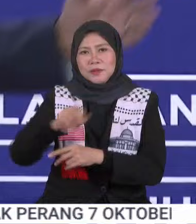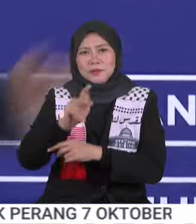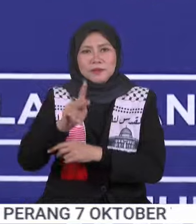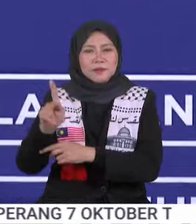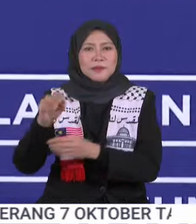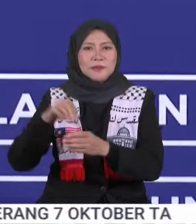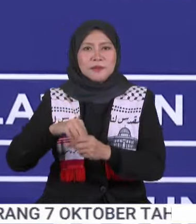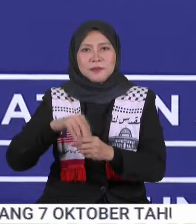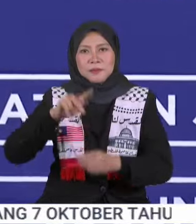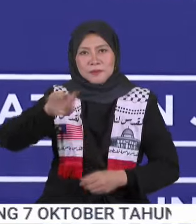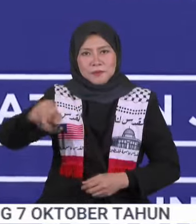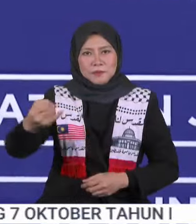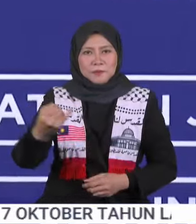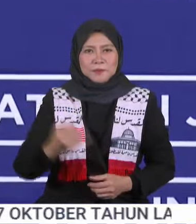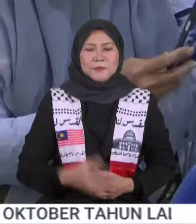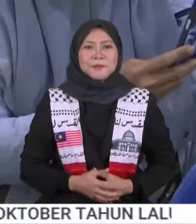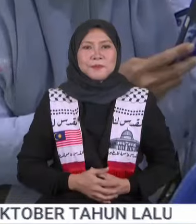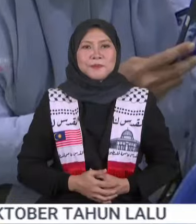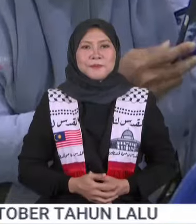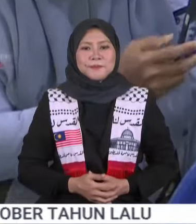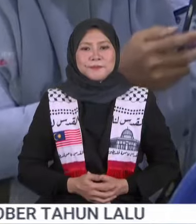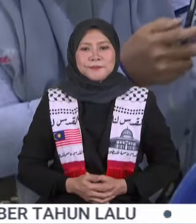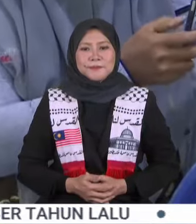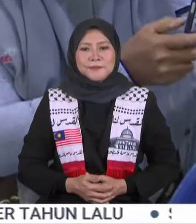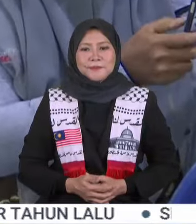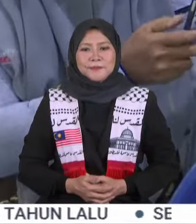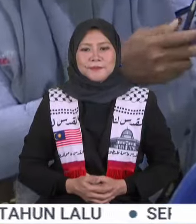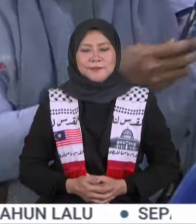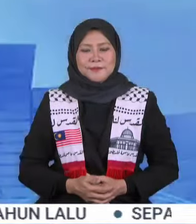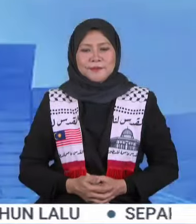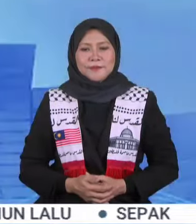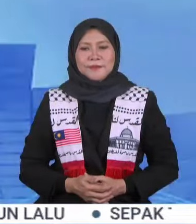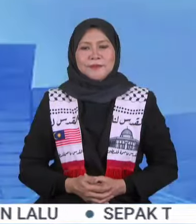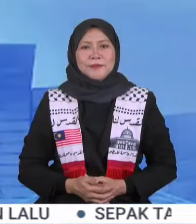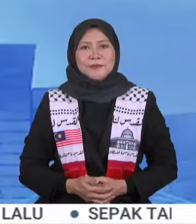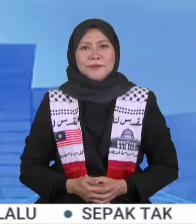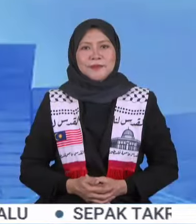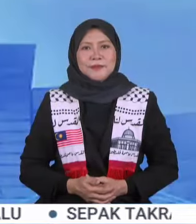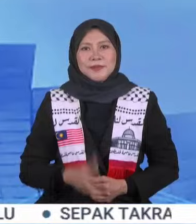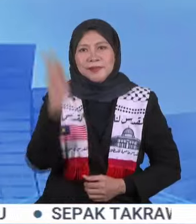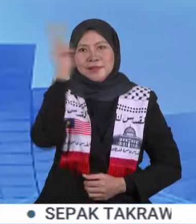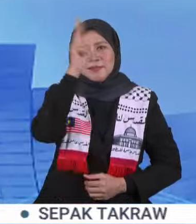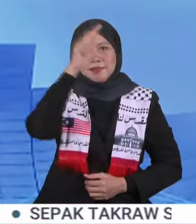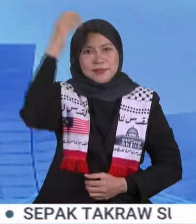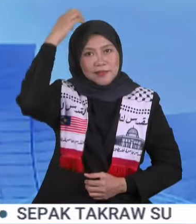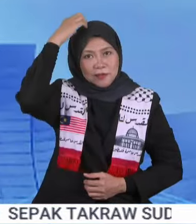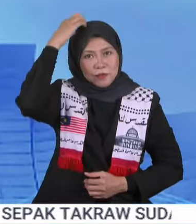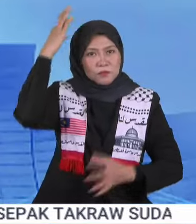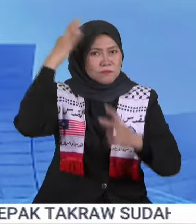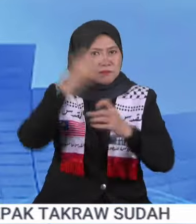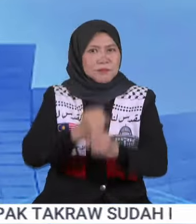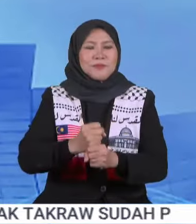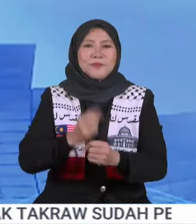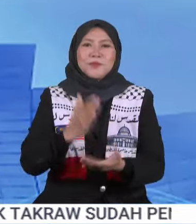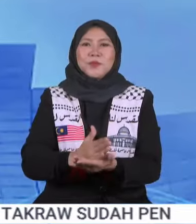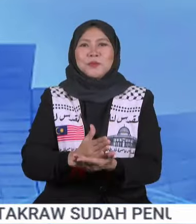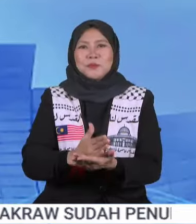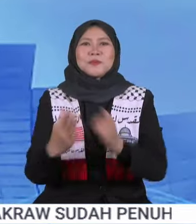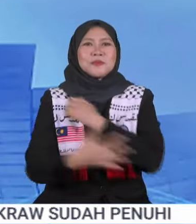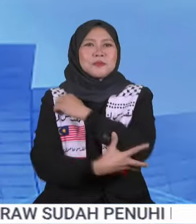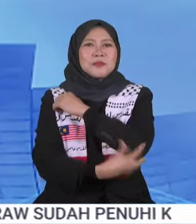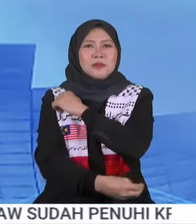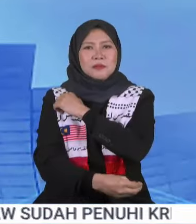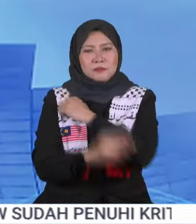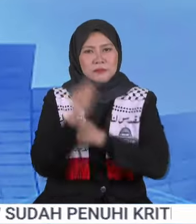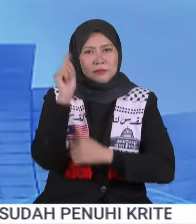Asli di Petaling Jaya. Kerajaan Selangor yakin sasaran menoktahkan